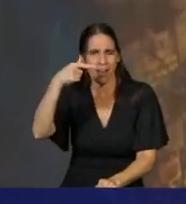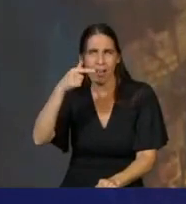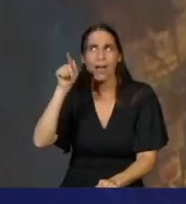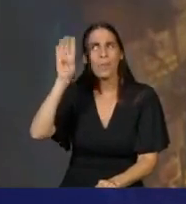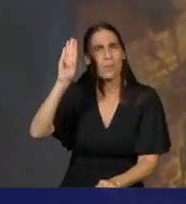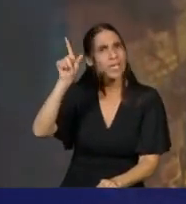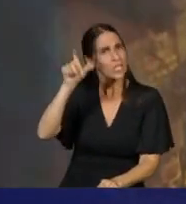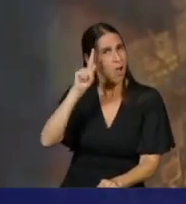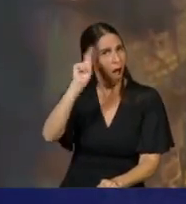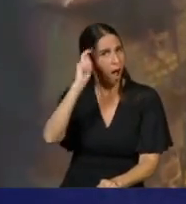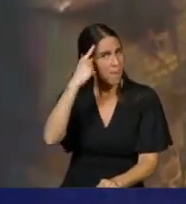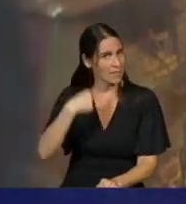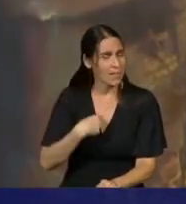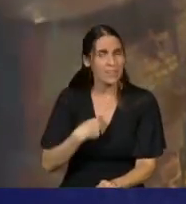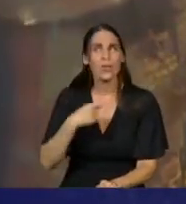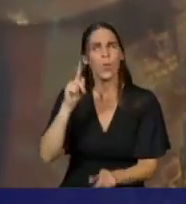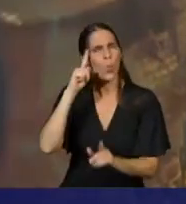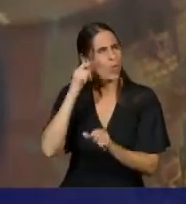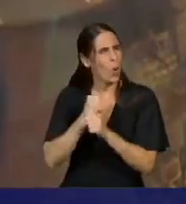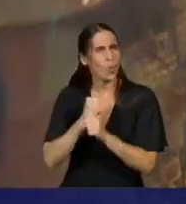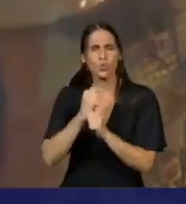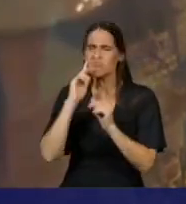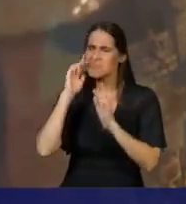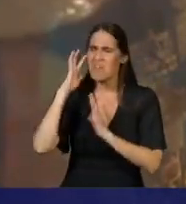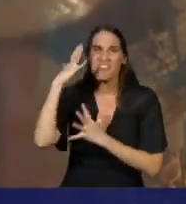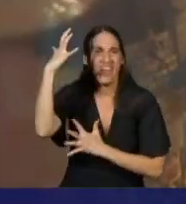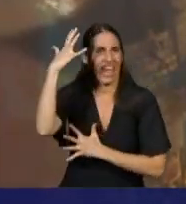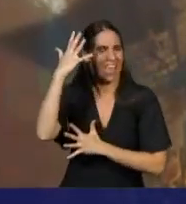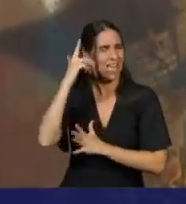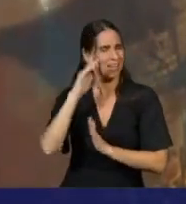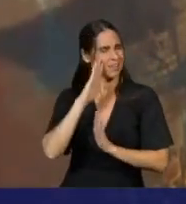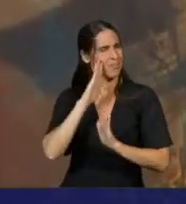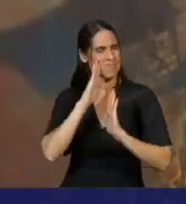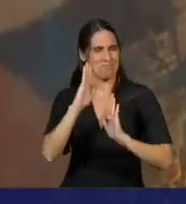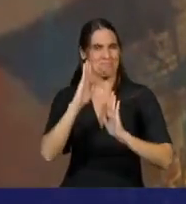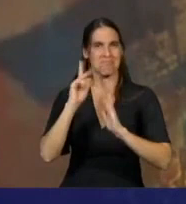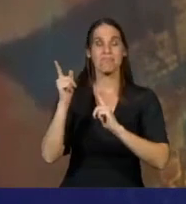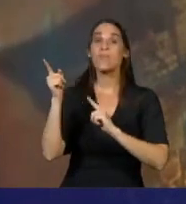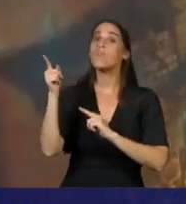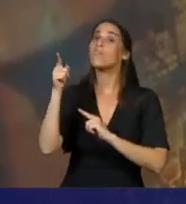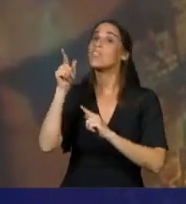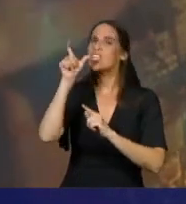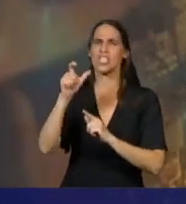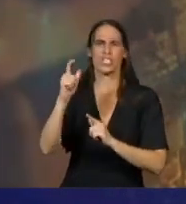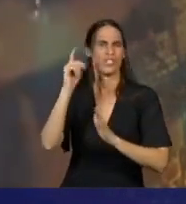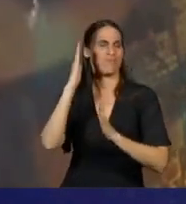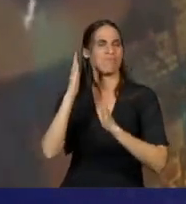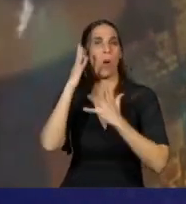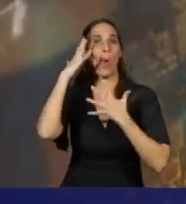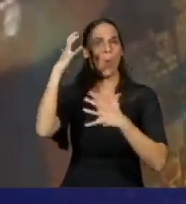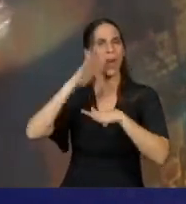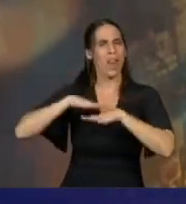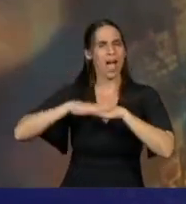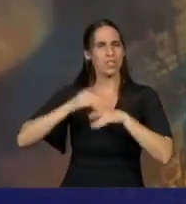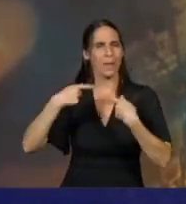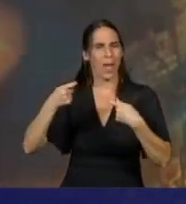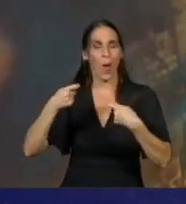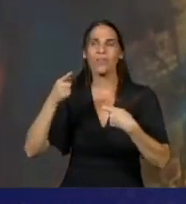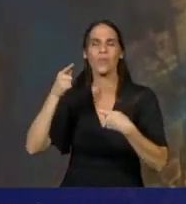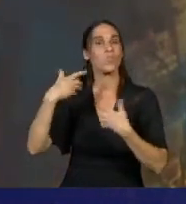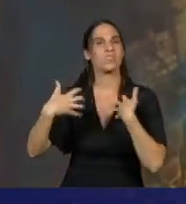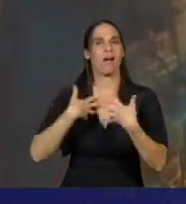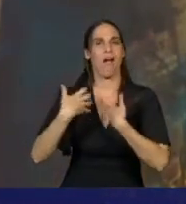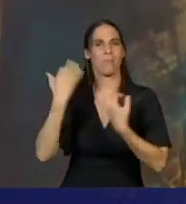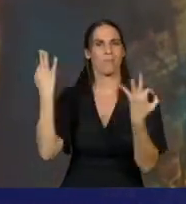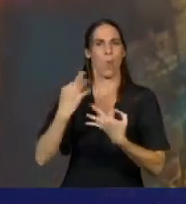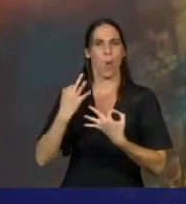הוא נחוש, הוא ממוקד, מבריק ומעמיק. איש שיווק מכונן ומעל הכל שחקן בחסד. אבל לרוע המזל